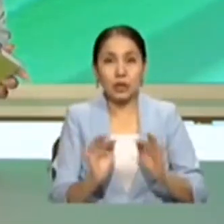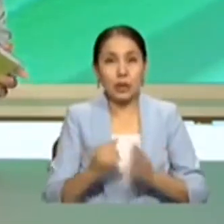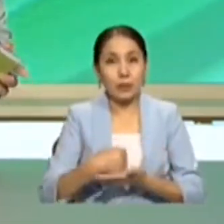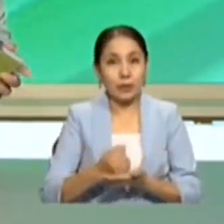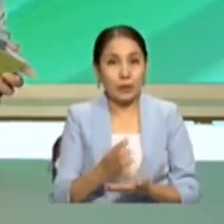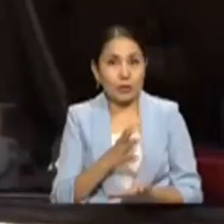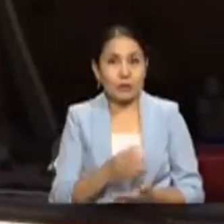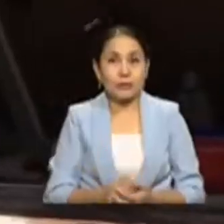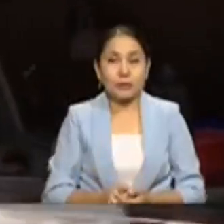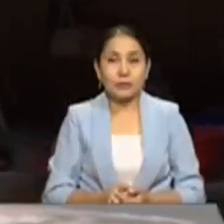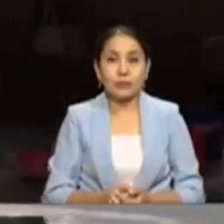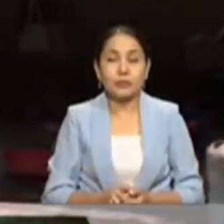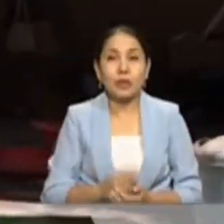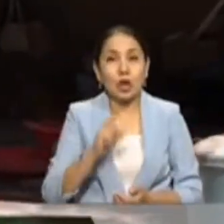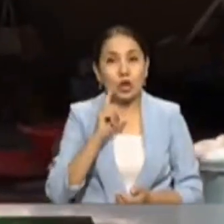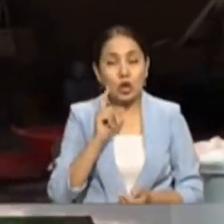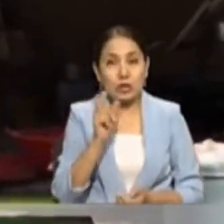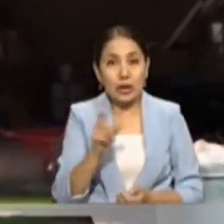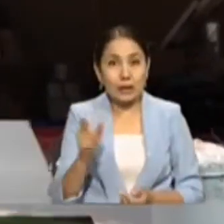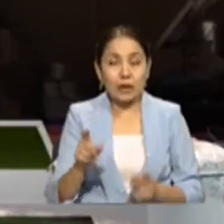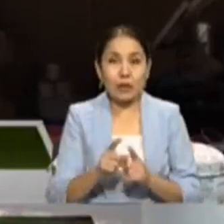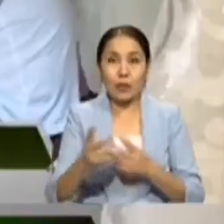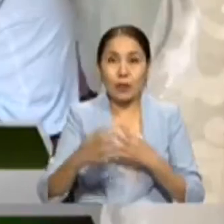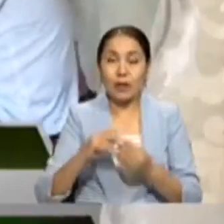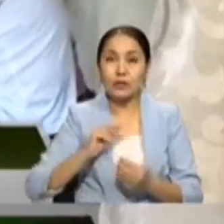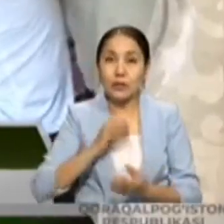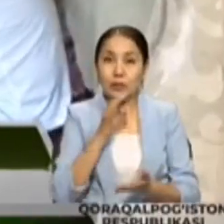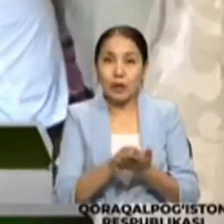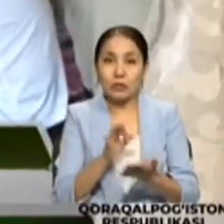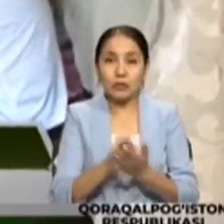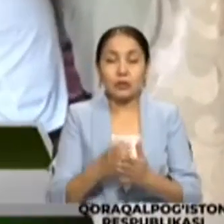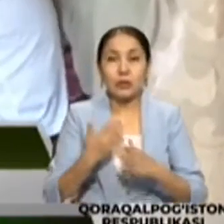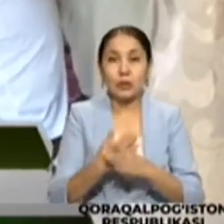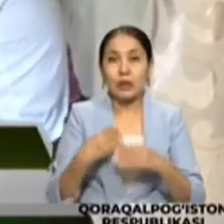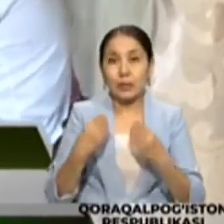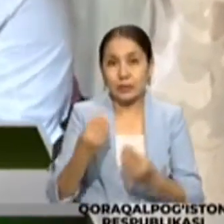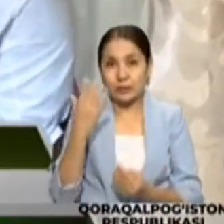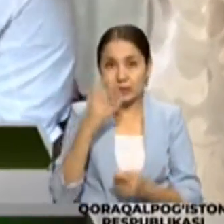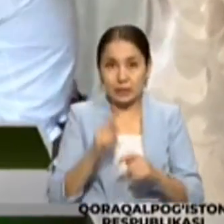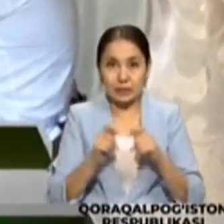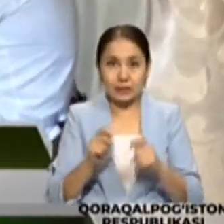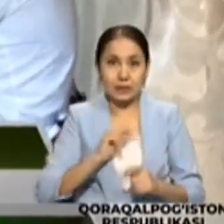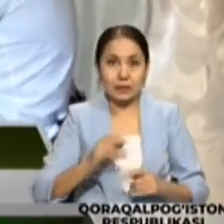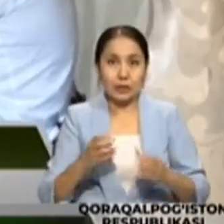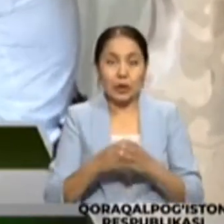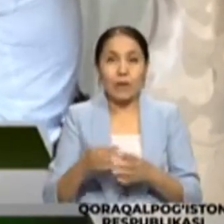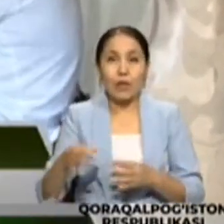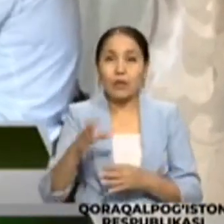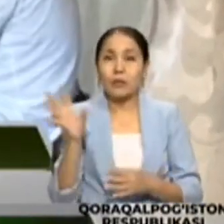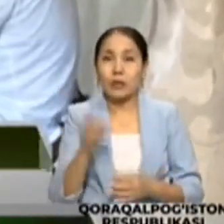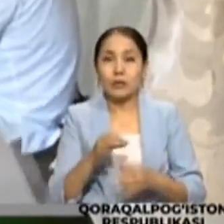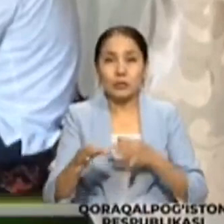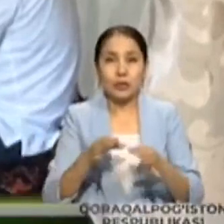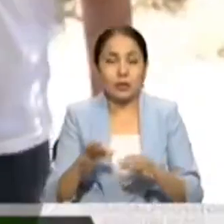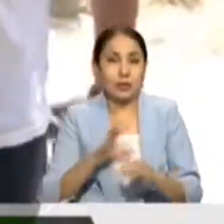olishdi. Yoshlarga va ular bilan ishlayotgan mas'ullarga yaqindan yordam berish maqsadida tashkil qilingan ishchi guruh viloyatning barcha